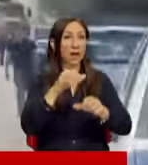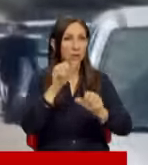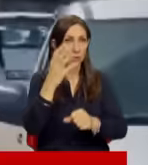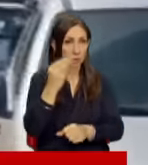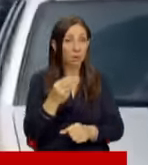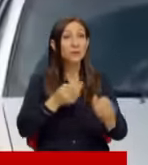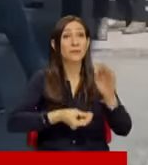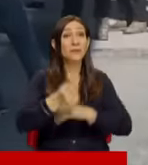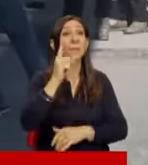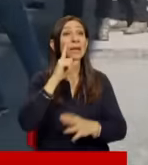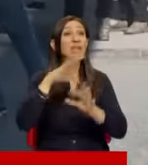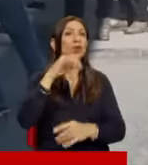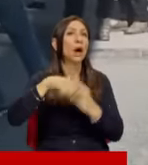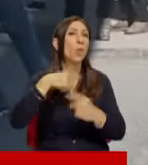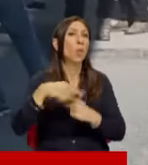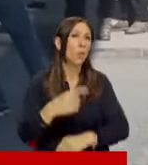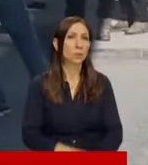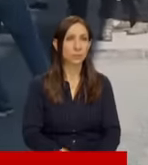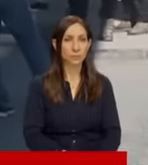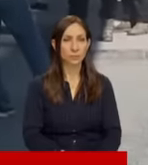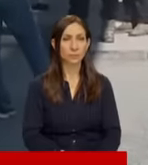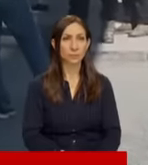alındı. Firari bir kişi aranıyor.